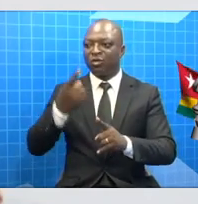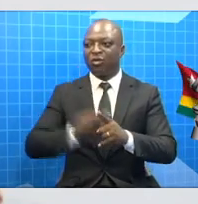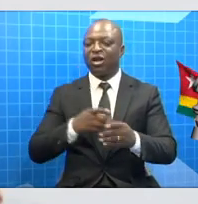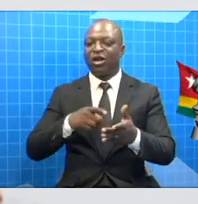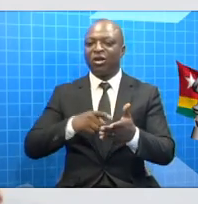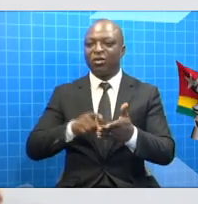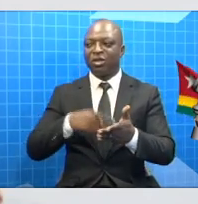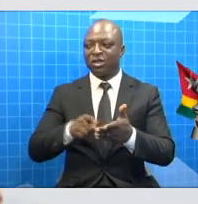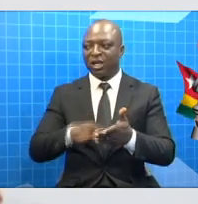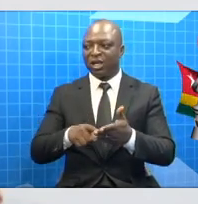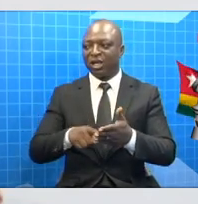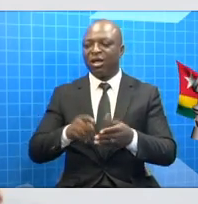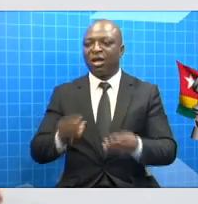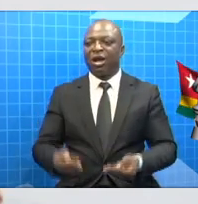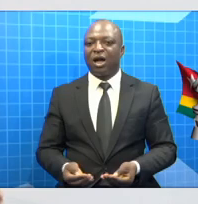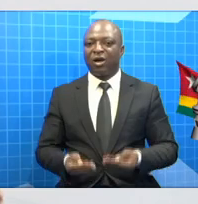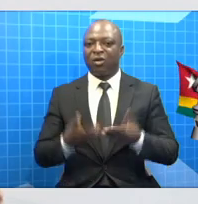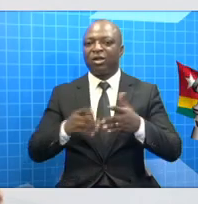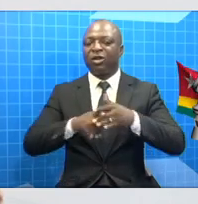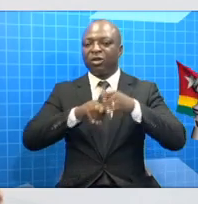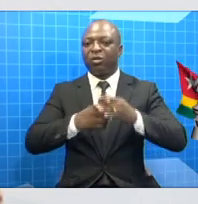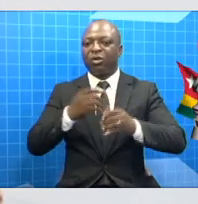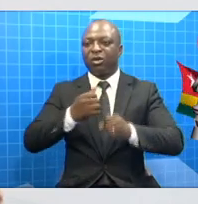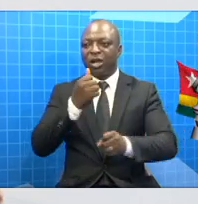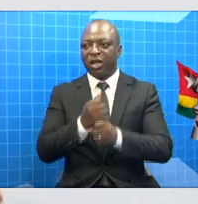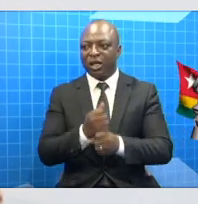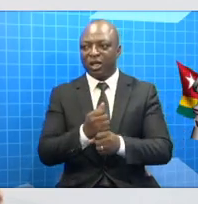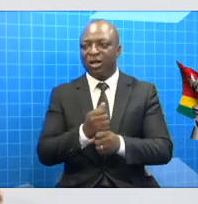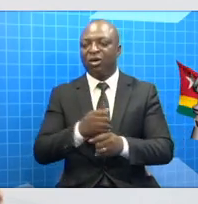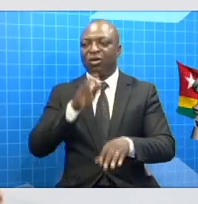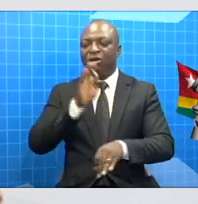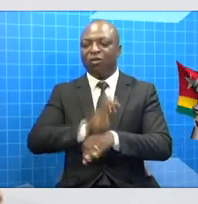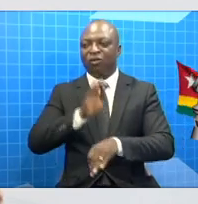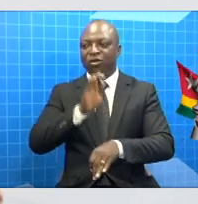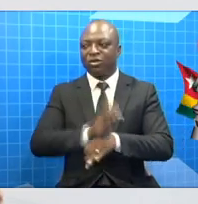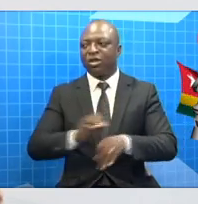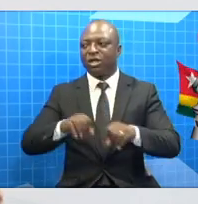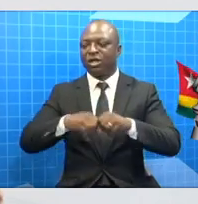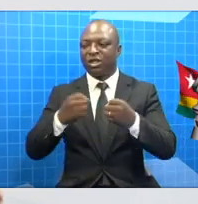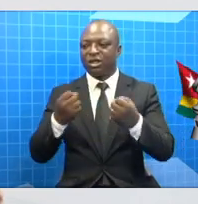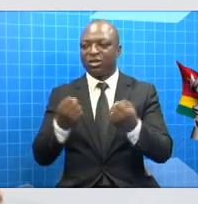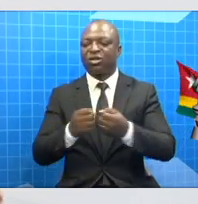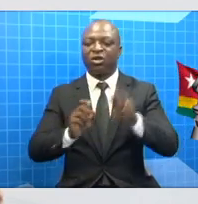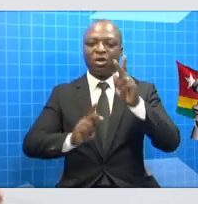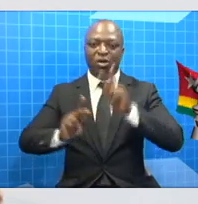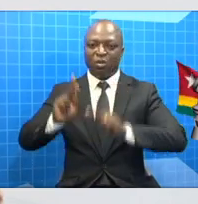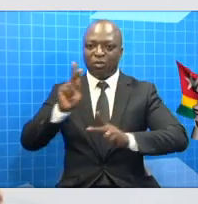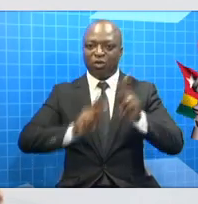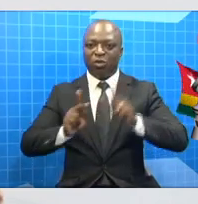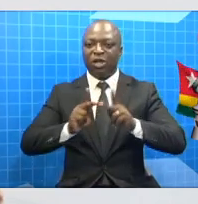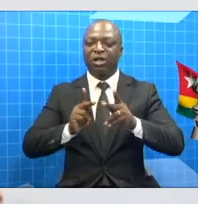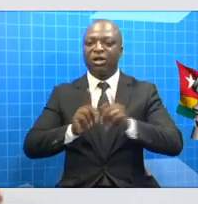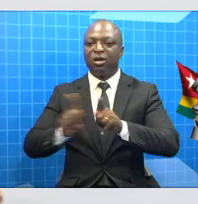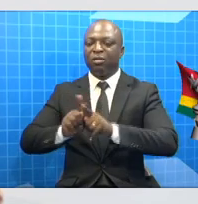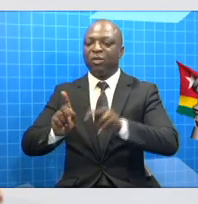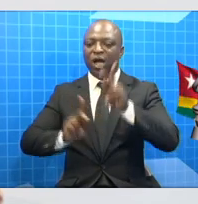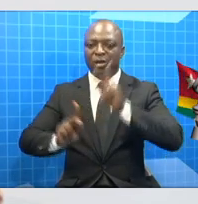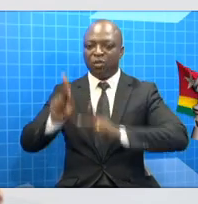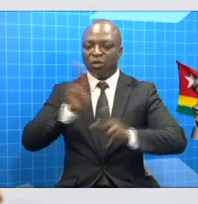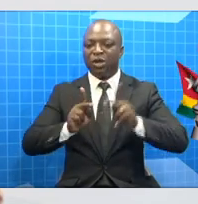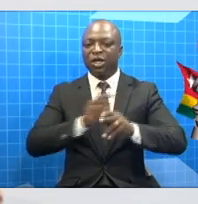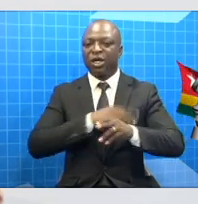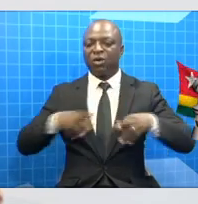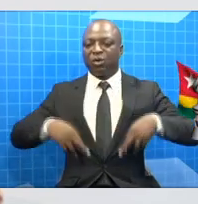salaire accordée au début de l'année aux fonctionnaires des secteurs publics, parapublics et aux